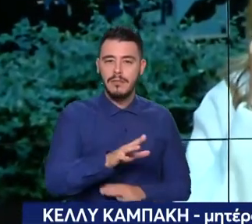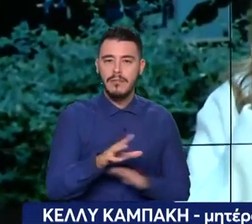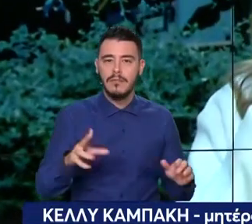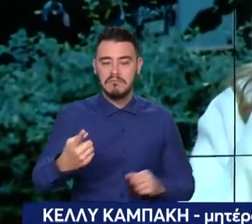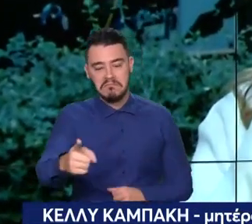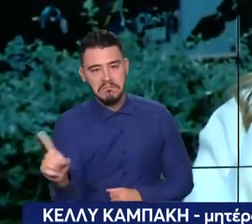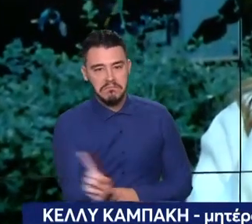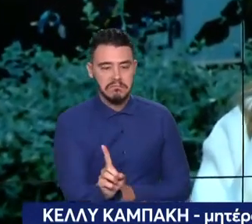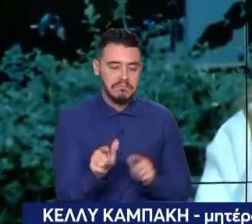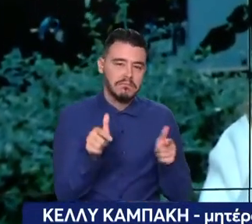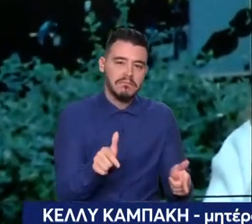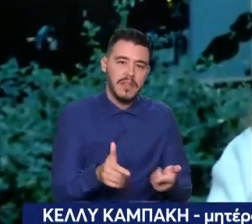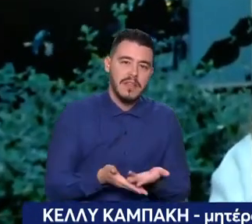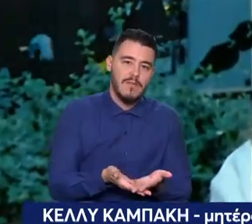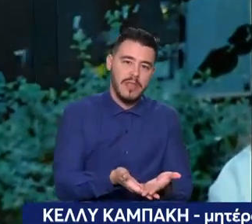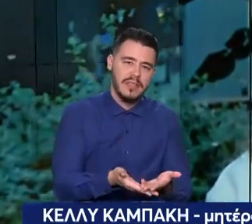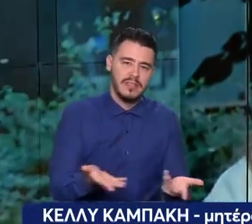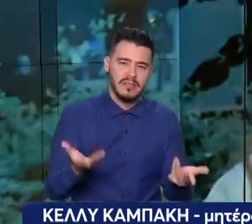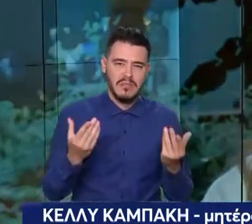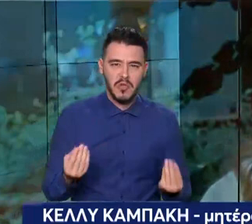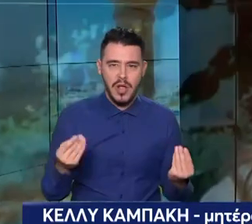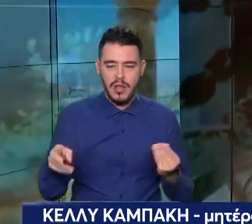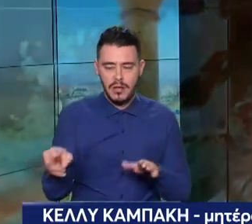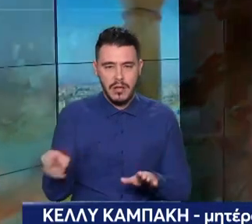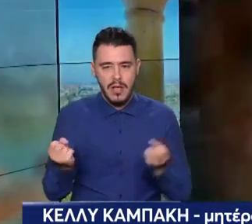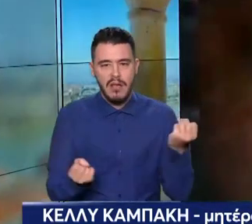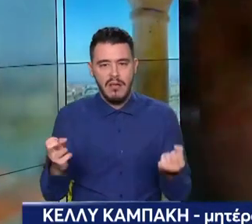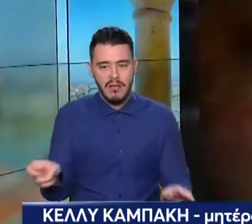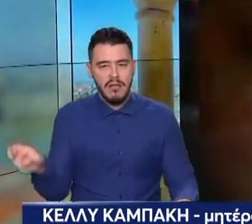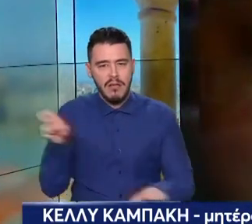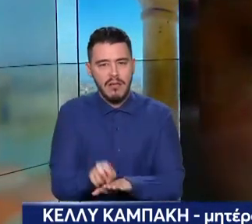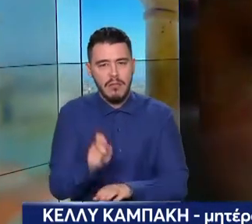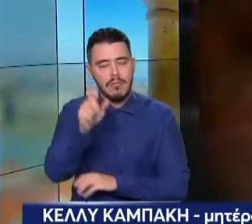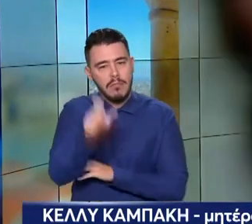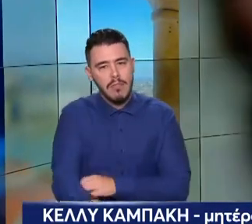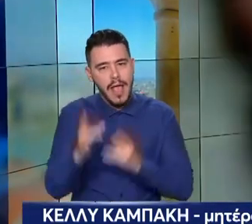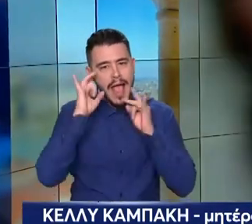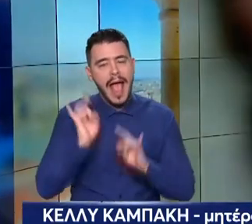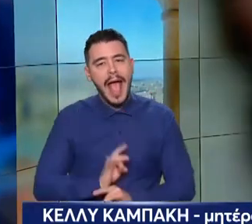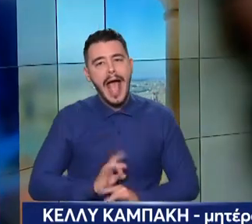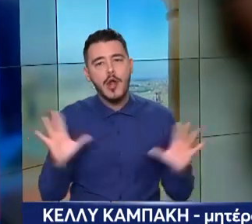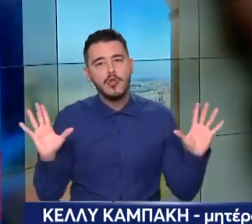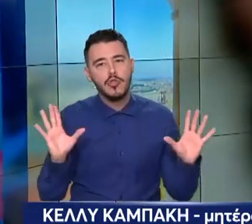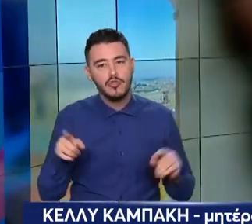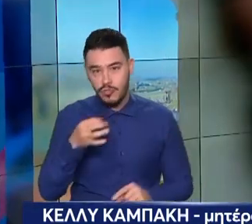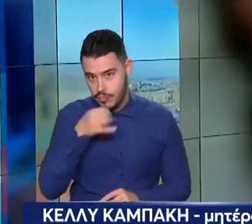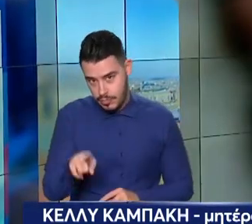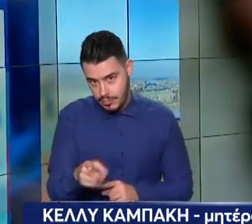παιδί. Αντί για να πει ότι δεν θα ξαναέμπαινε σε ένα αμάξι ενός άγνωστου, όπως λέει,